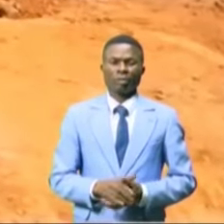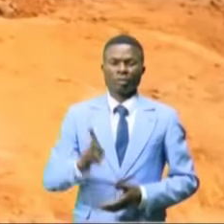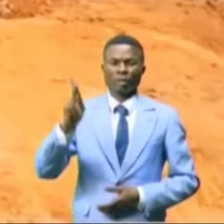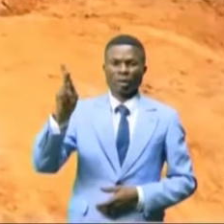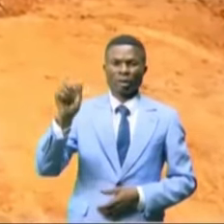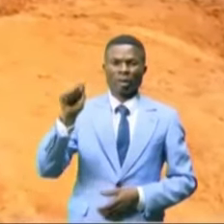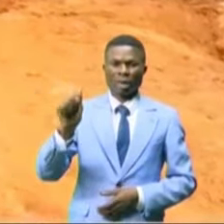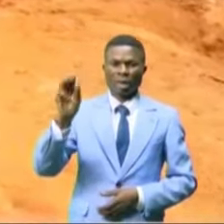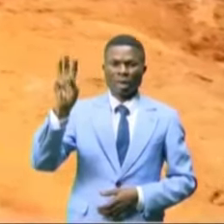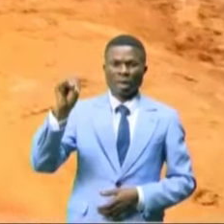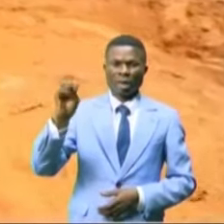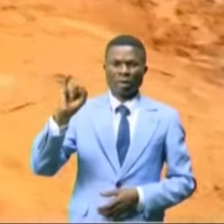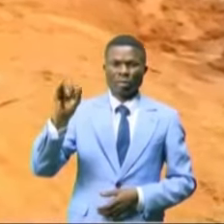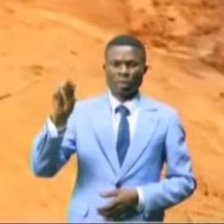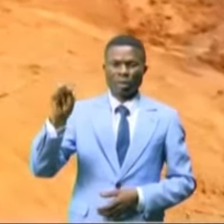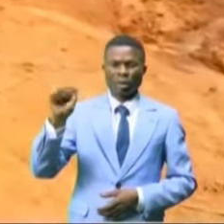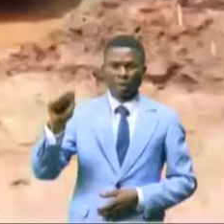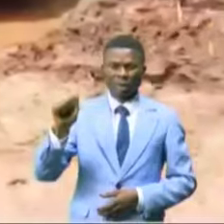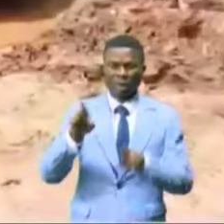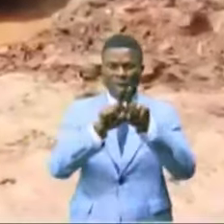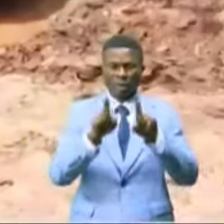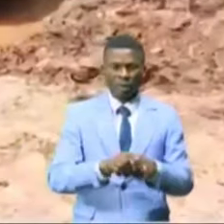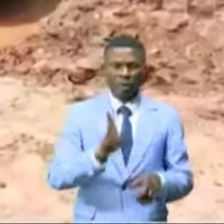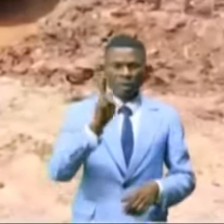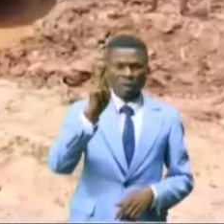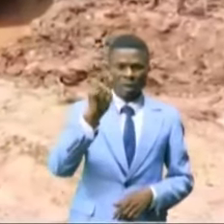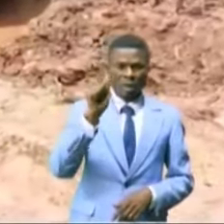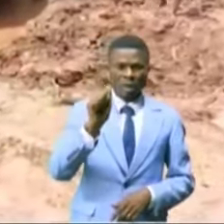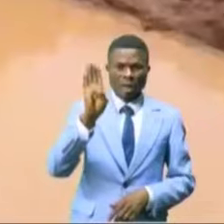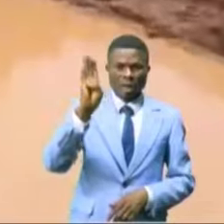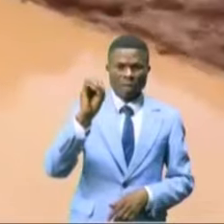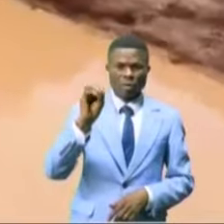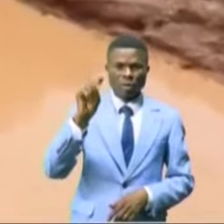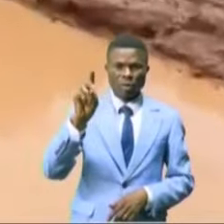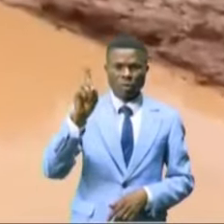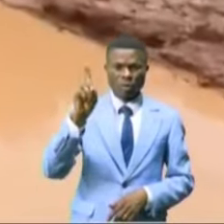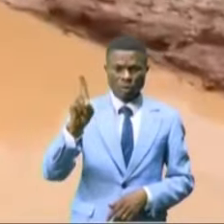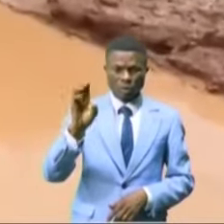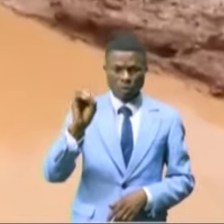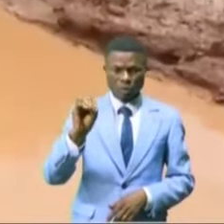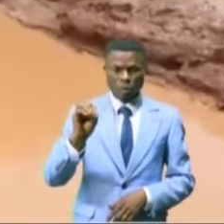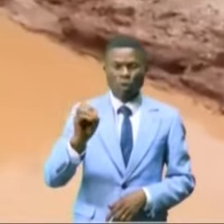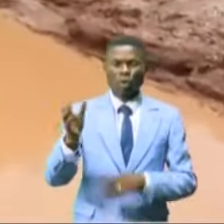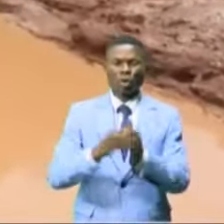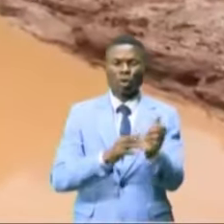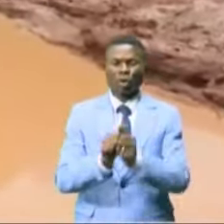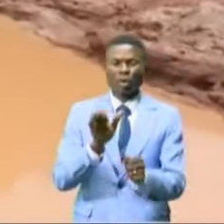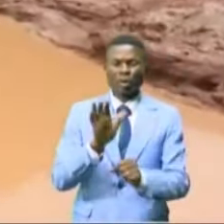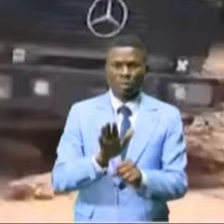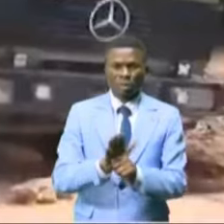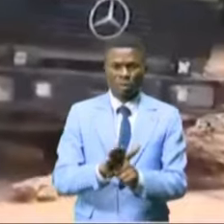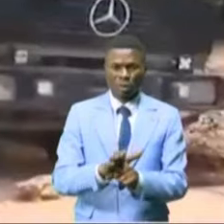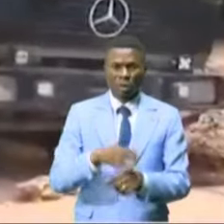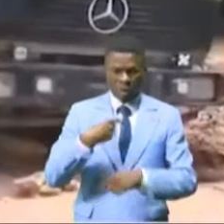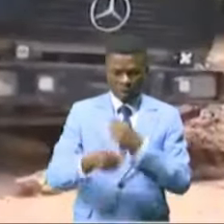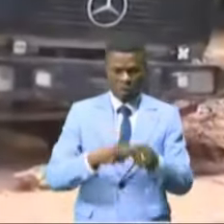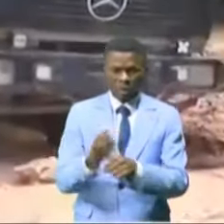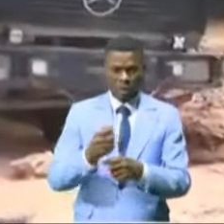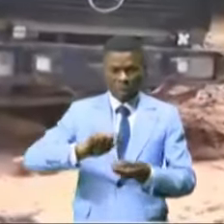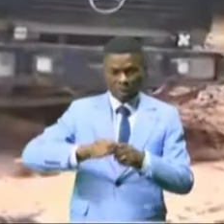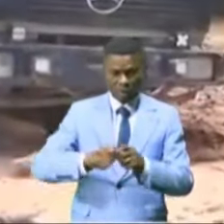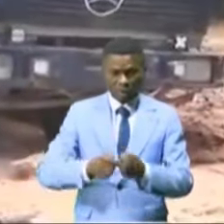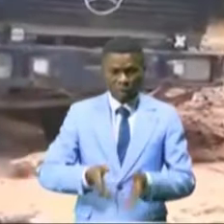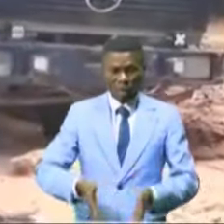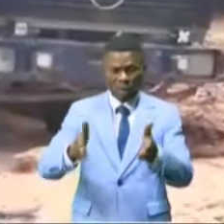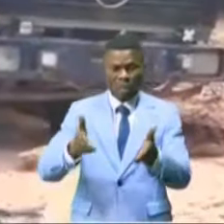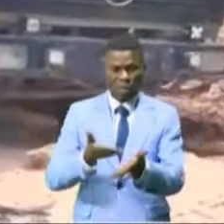et Kabondo-Djanda dans la province du Olomami est en état de délabrement très avancé. Dans la vision du lancement dans les prochains jours des travaux de réfection de quelques